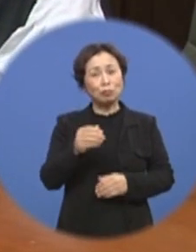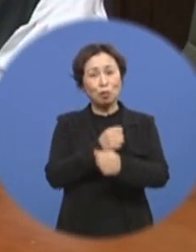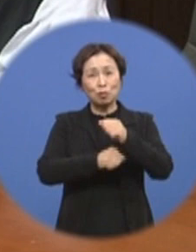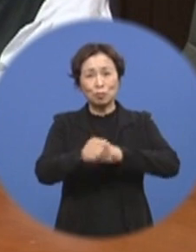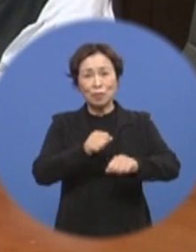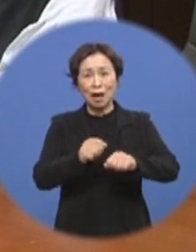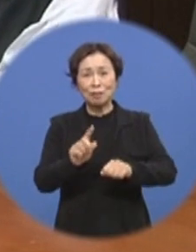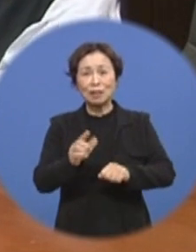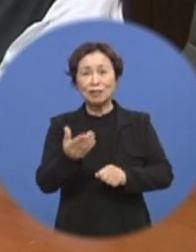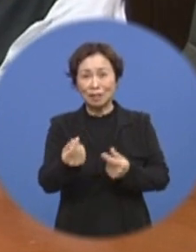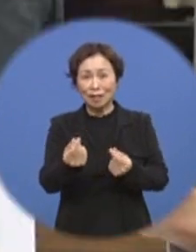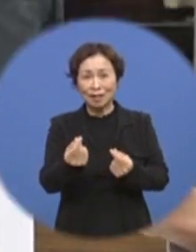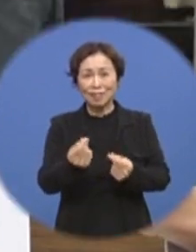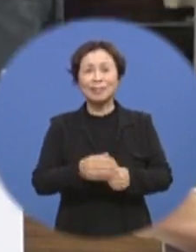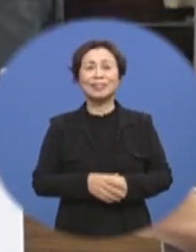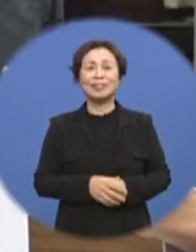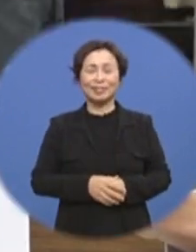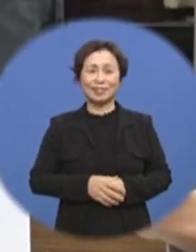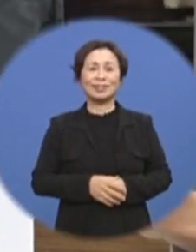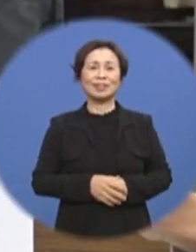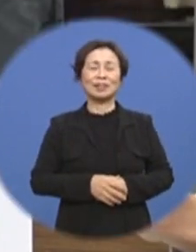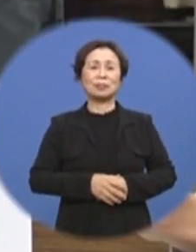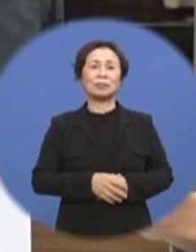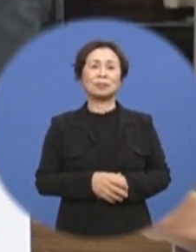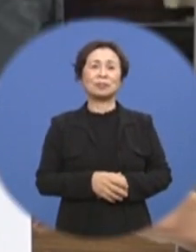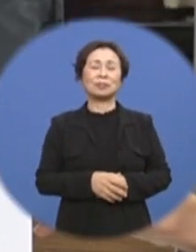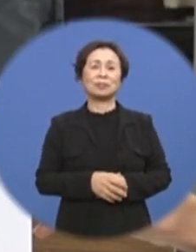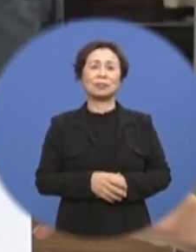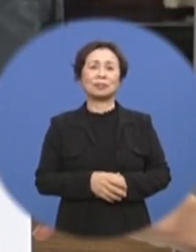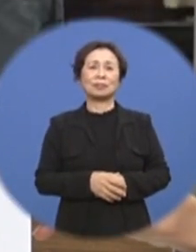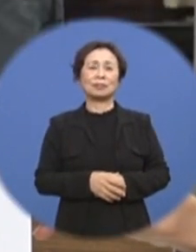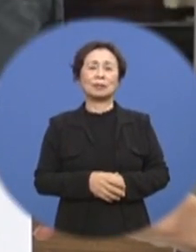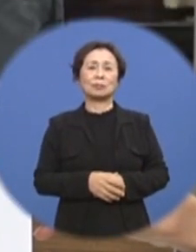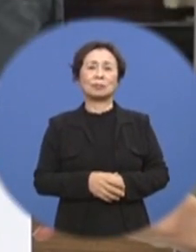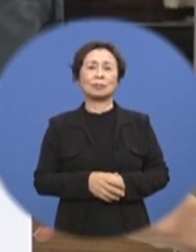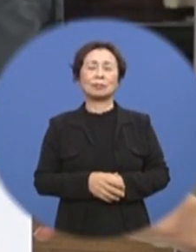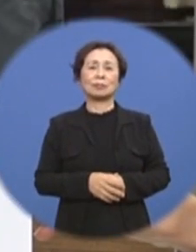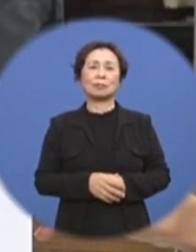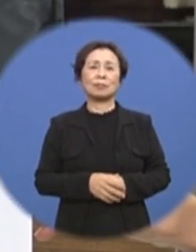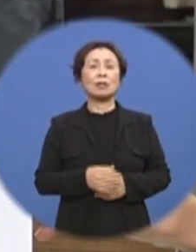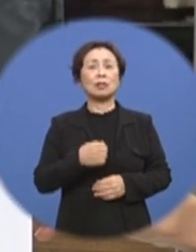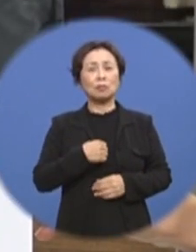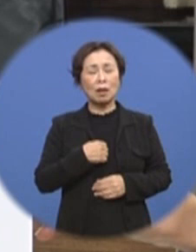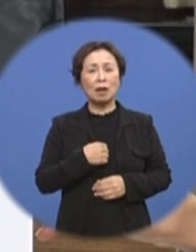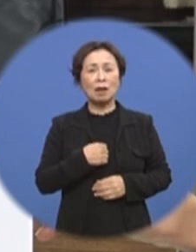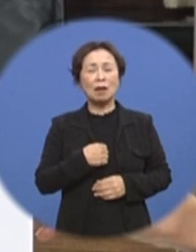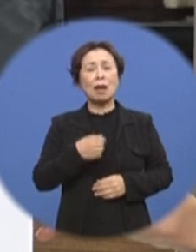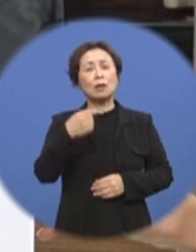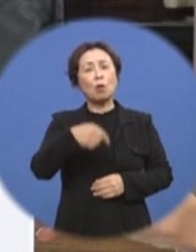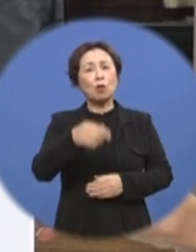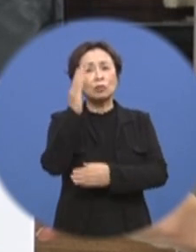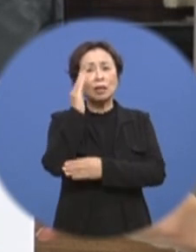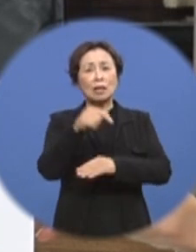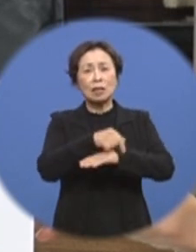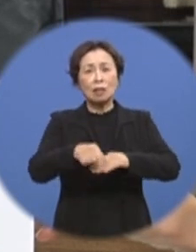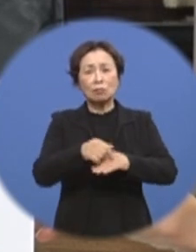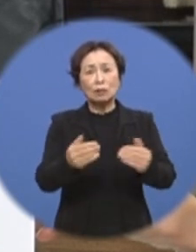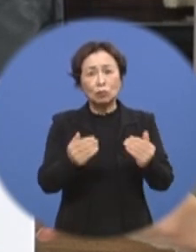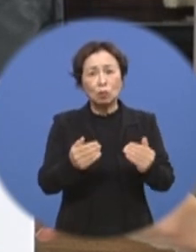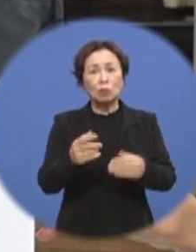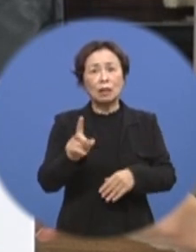いう争っているんです私はですねはい教育でまぁ政策的にやらなきゃいけないことというの